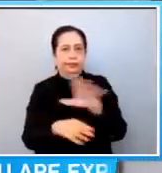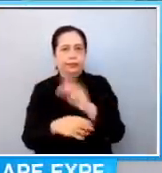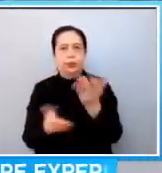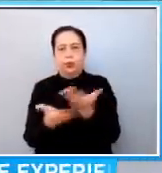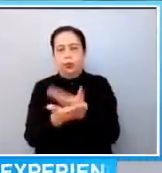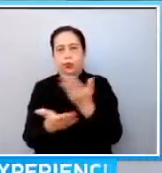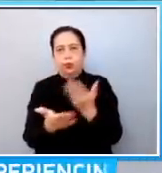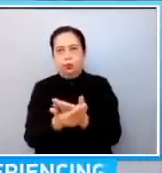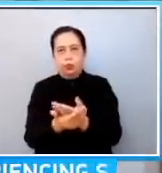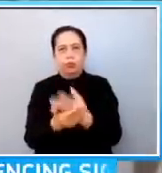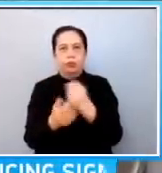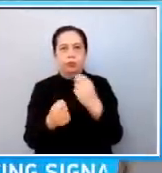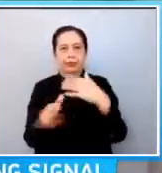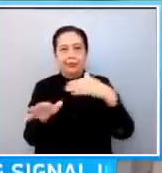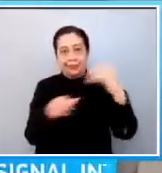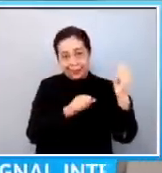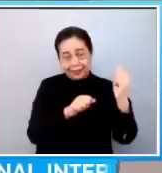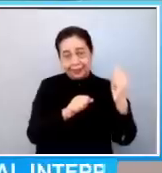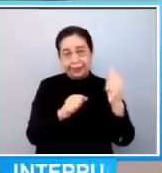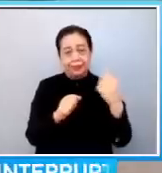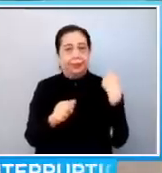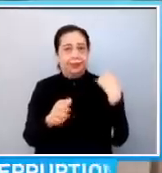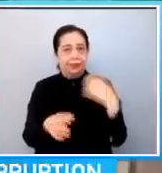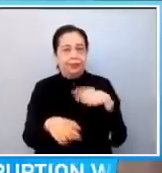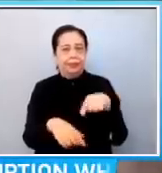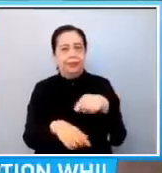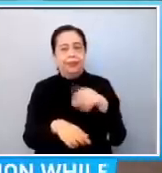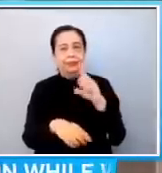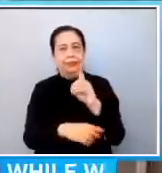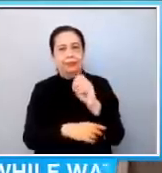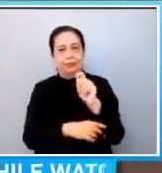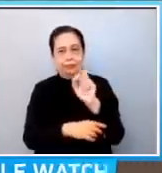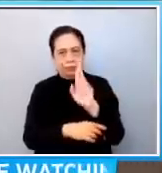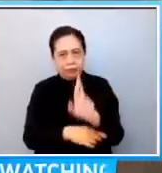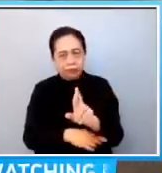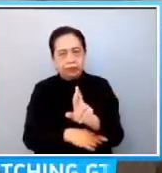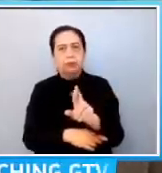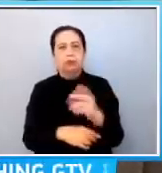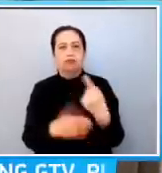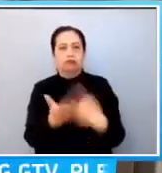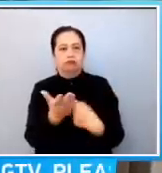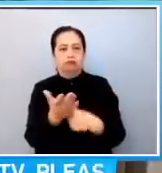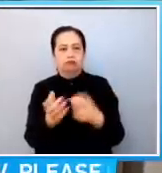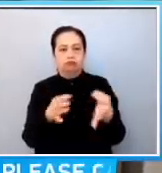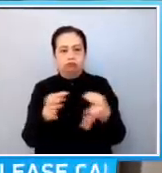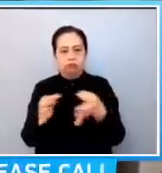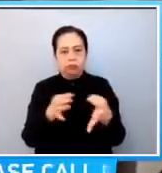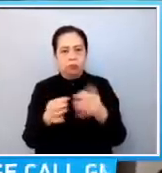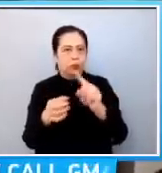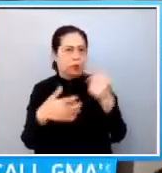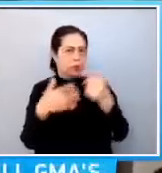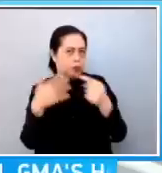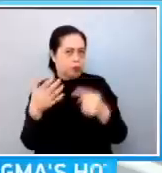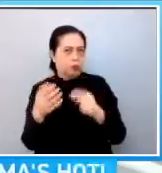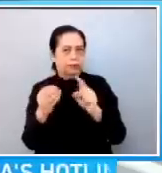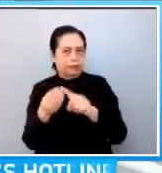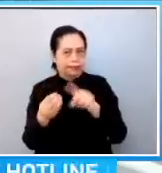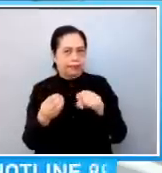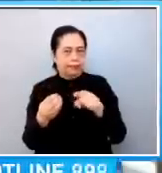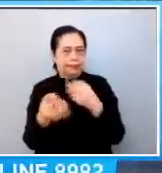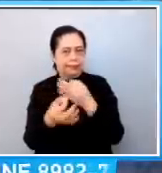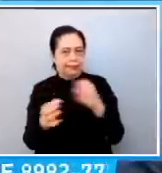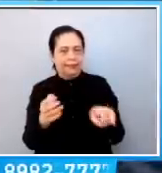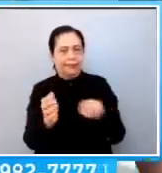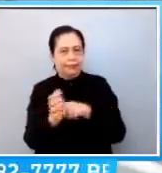mga papalis ng mga opisyal ng Department of Transportation para pag-usapan ang ilang mga bagay. Isa na dyan yung